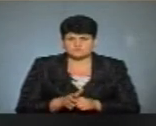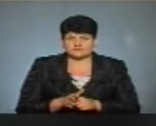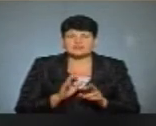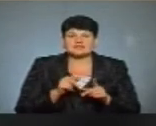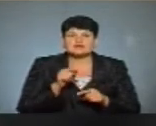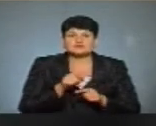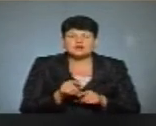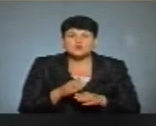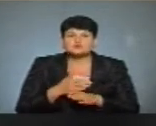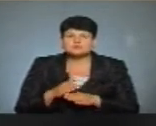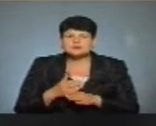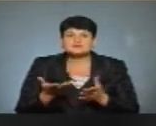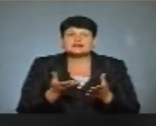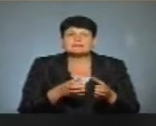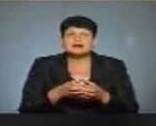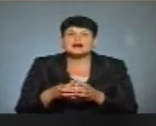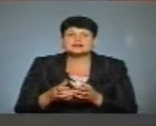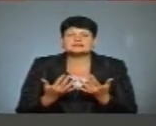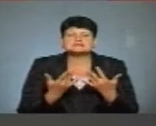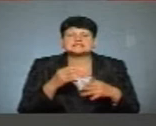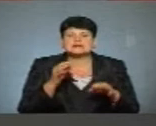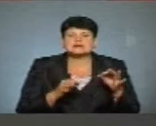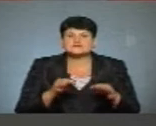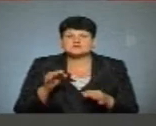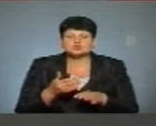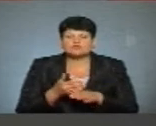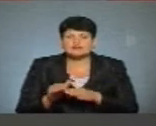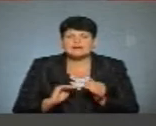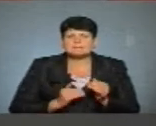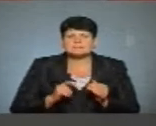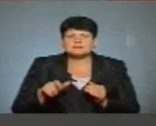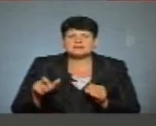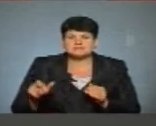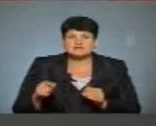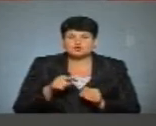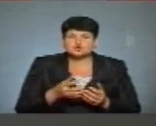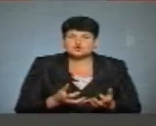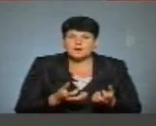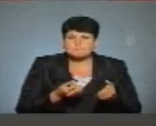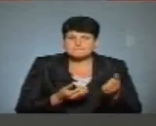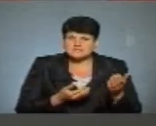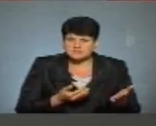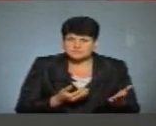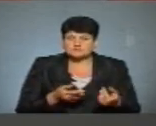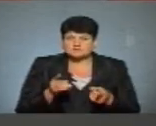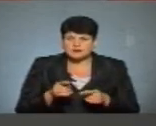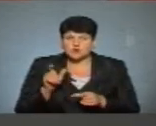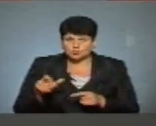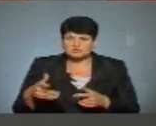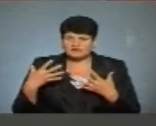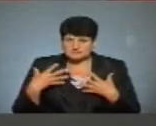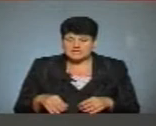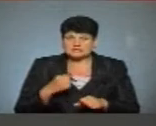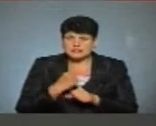вони розподілені між якими галузями і скільки відсотків виділено для підприємців, для того, щоб підтримати. Адже справді люди втратили